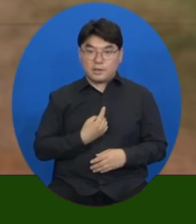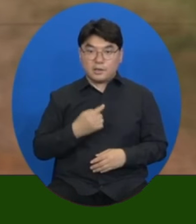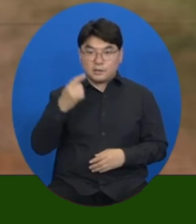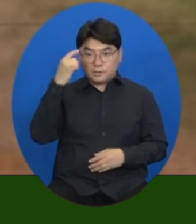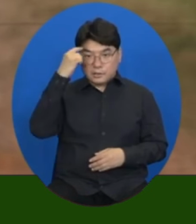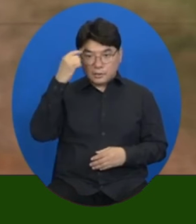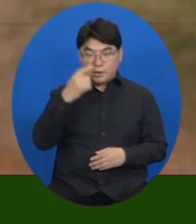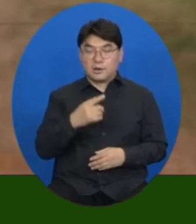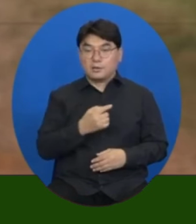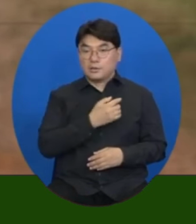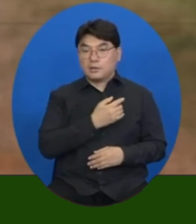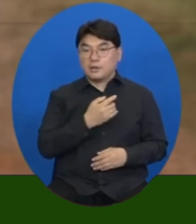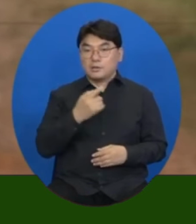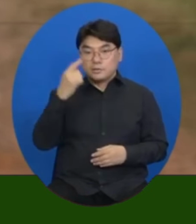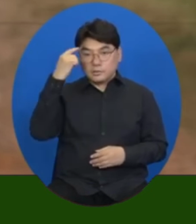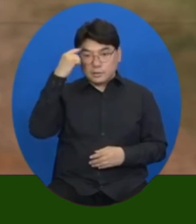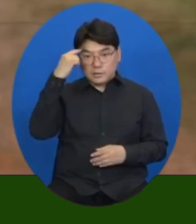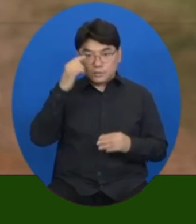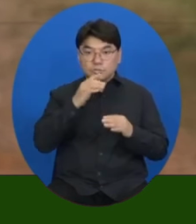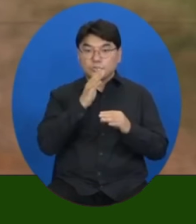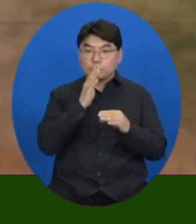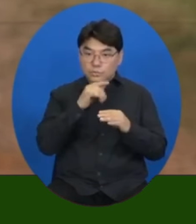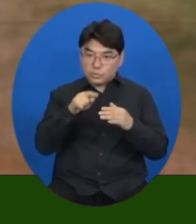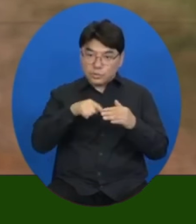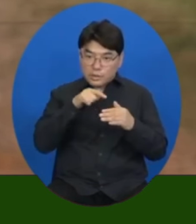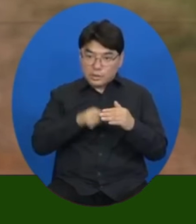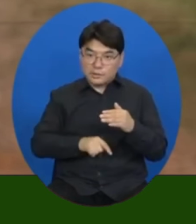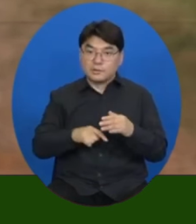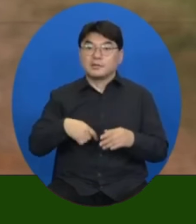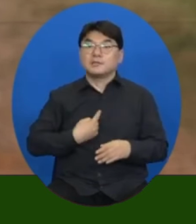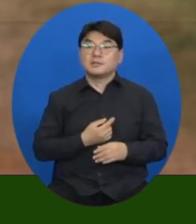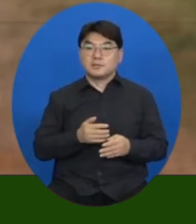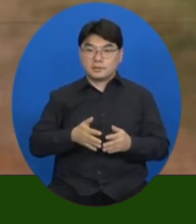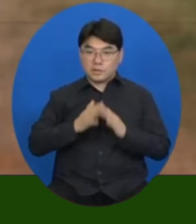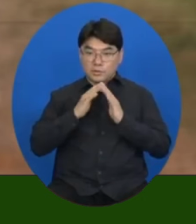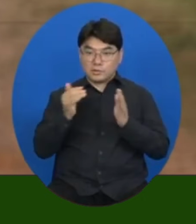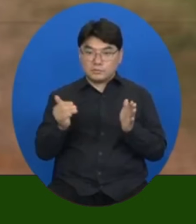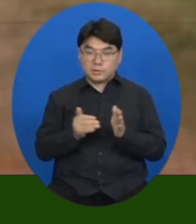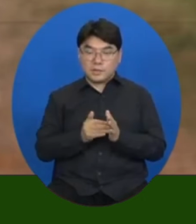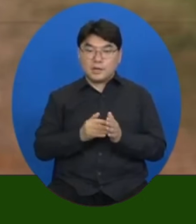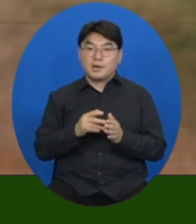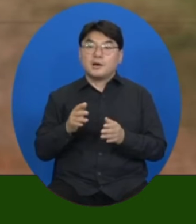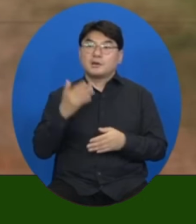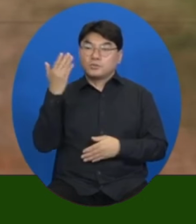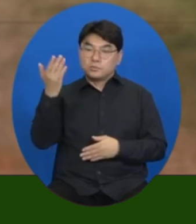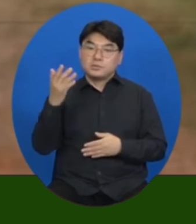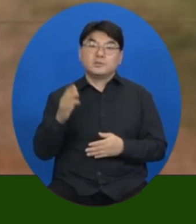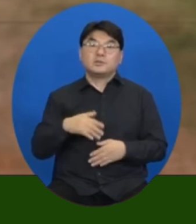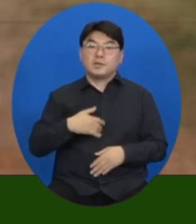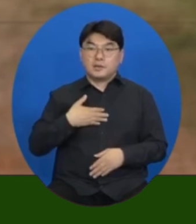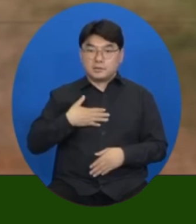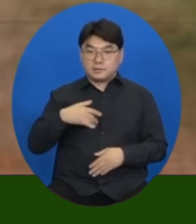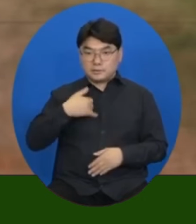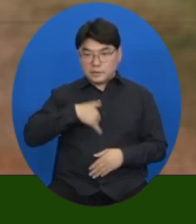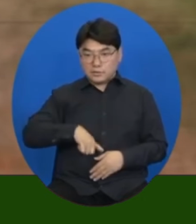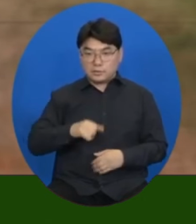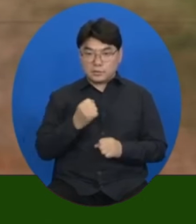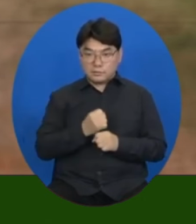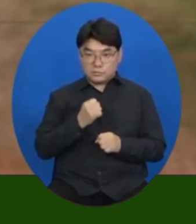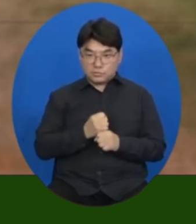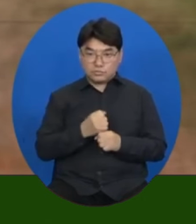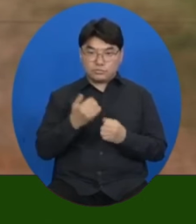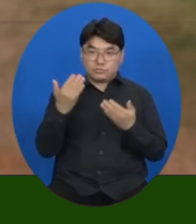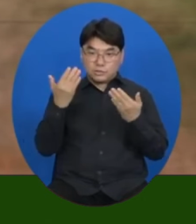정체성입니다 이건 흔들릴 수가 없는 거예요 왜 영원히 그분이 나를 받아 주셨으니까 나를 자녀삼아 주셨으니까